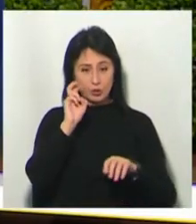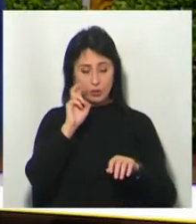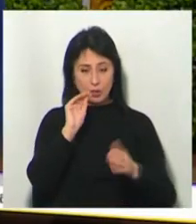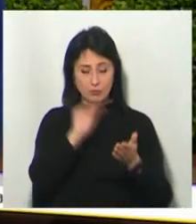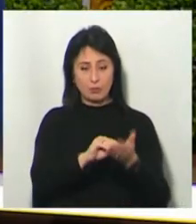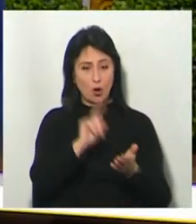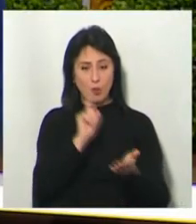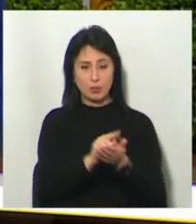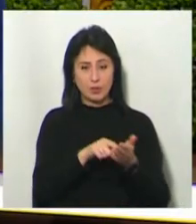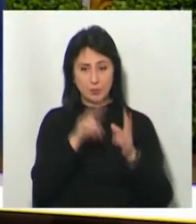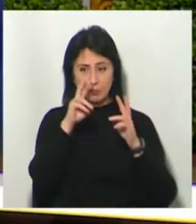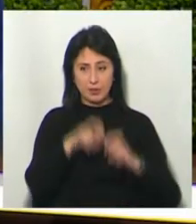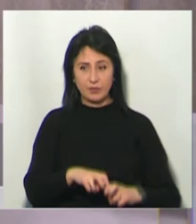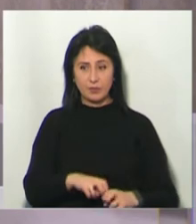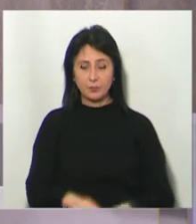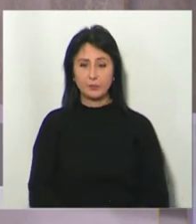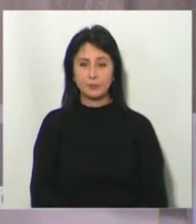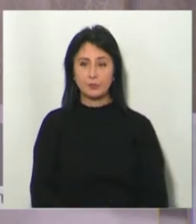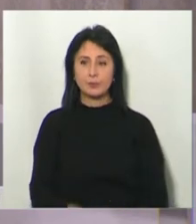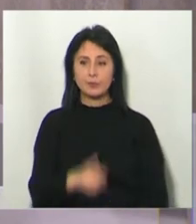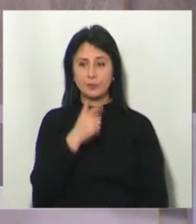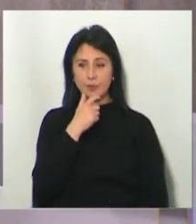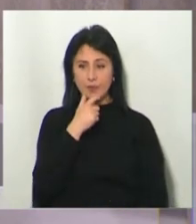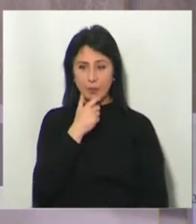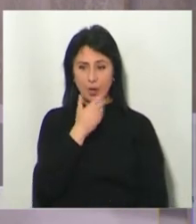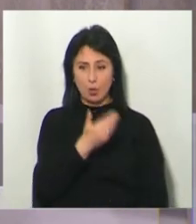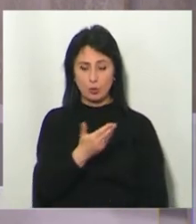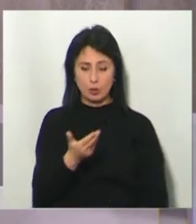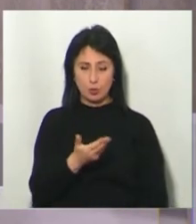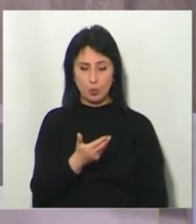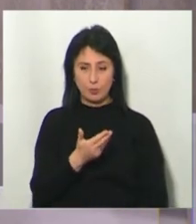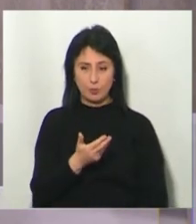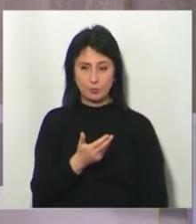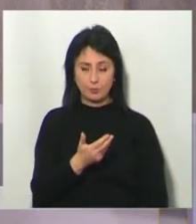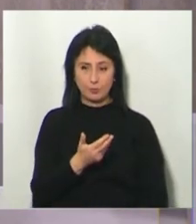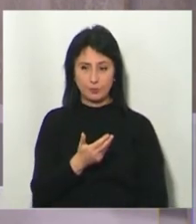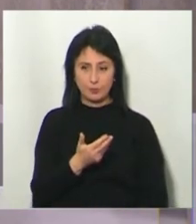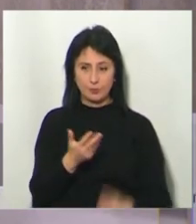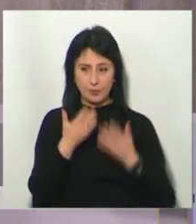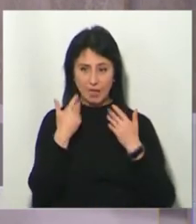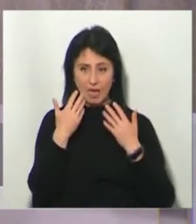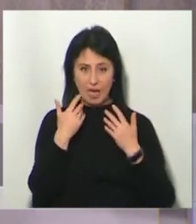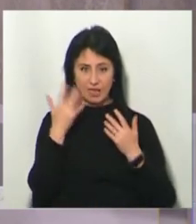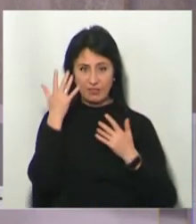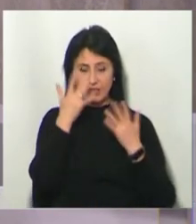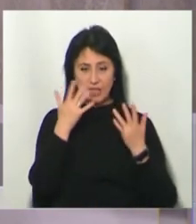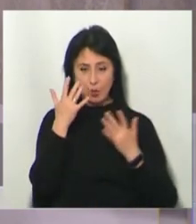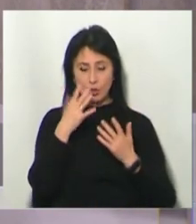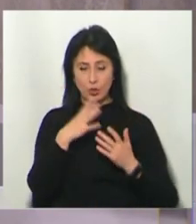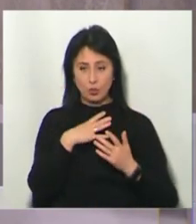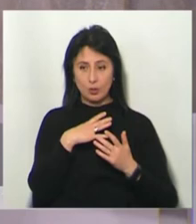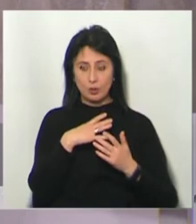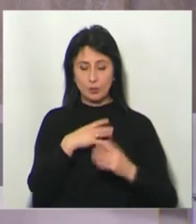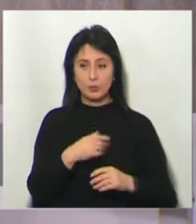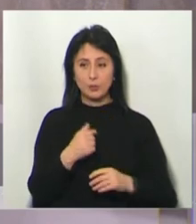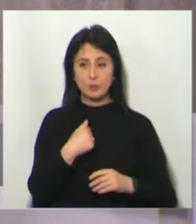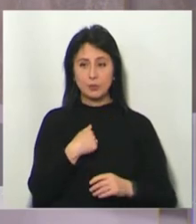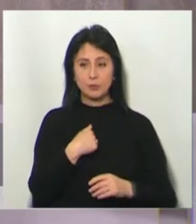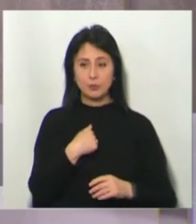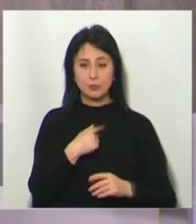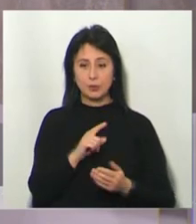მქონე პაციენტების შეფასებისას. მაყურებლისათვის, რომ ადვილად წარმოსადგენი იყოს,